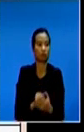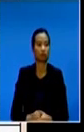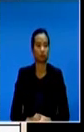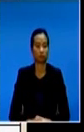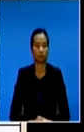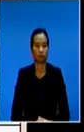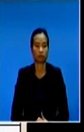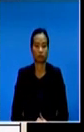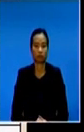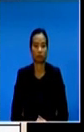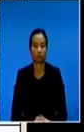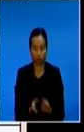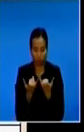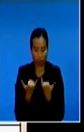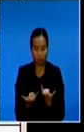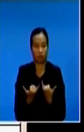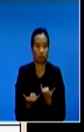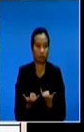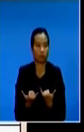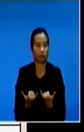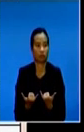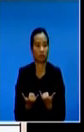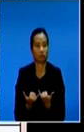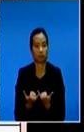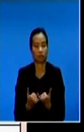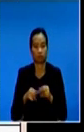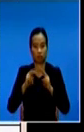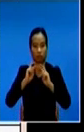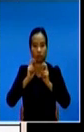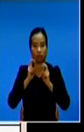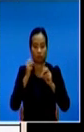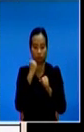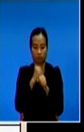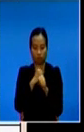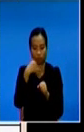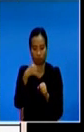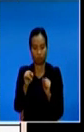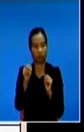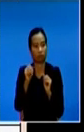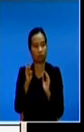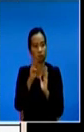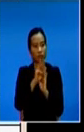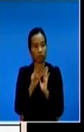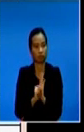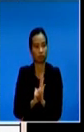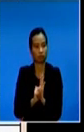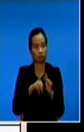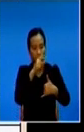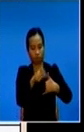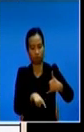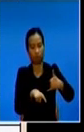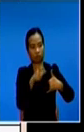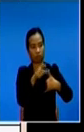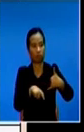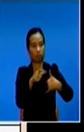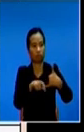นะครับขณะเดียวกันในเรื่องของผู้กระทำความผิดวินัยความประพฤติที่ไม่ดีอันนี้จะมีหน่วยงานมีก